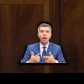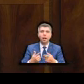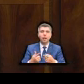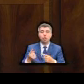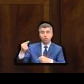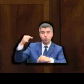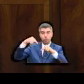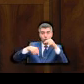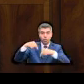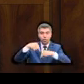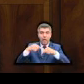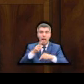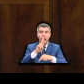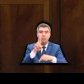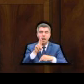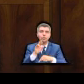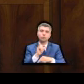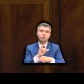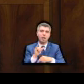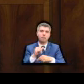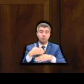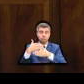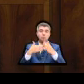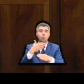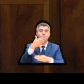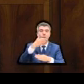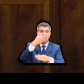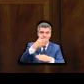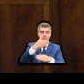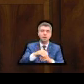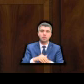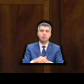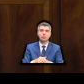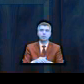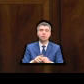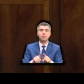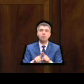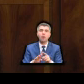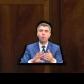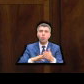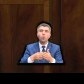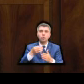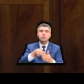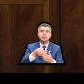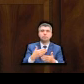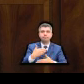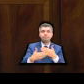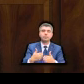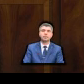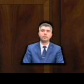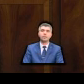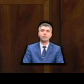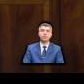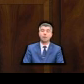الأدوار بمختلف الفاعلين، لا المصالح المركزية ولا المتمركزة أو الفاعلين الاقتصاديين.